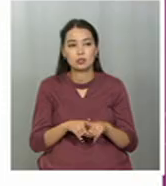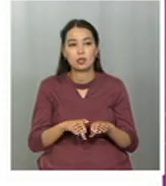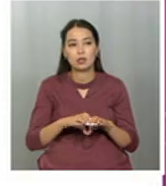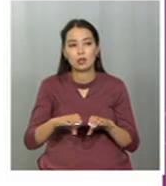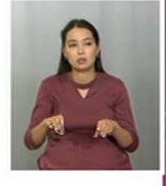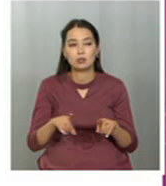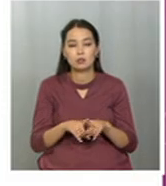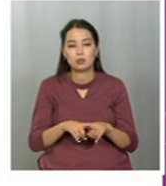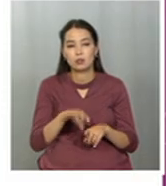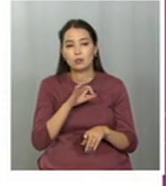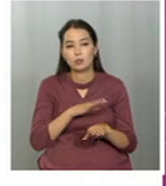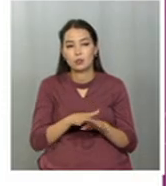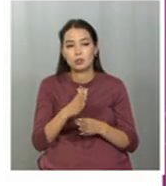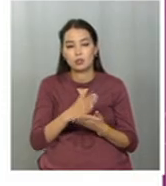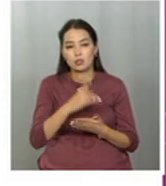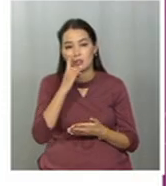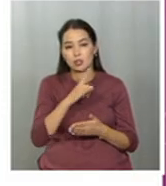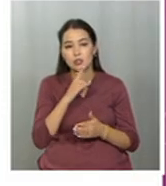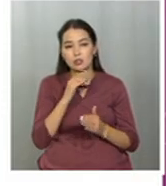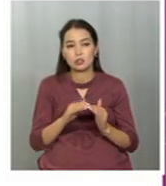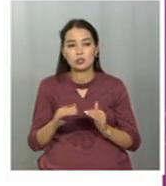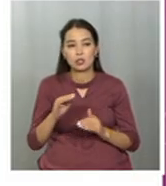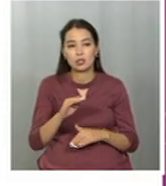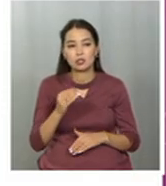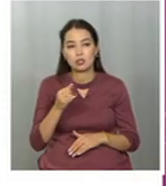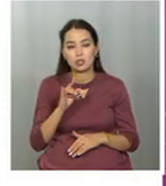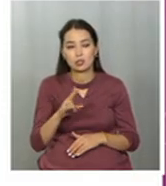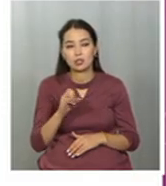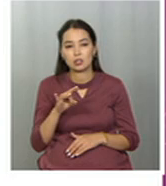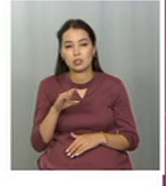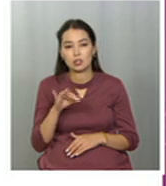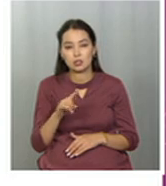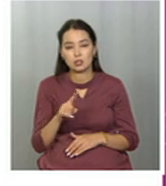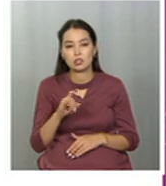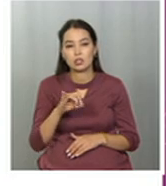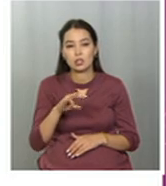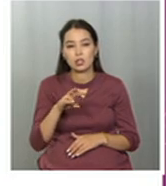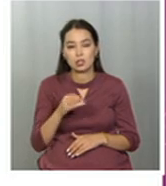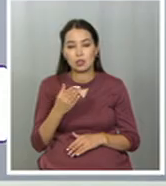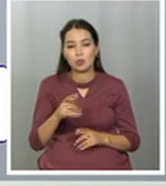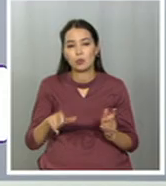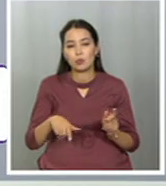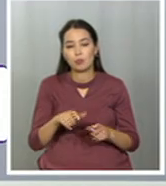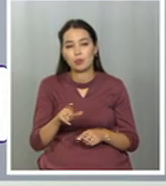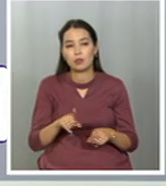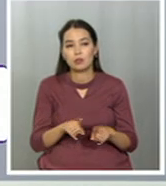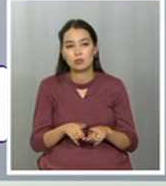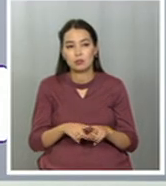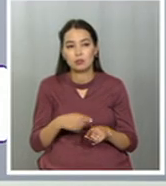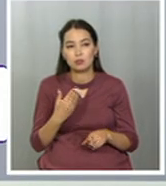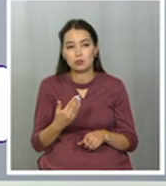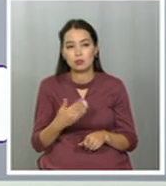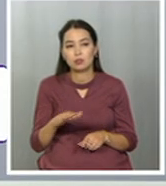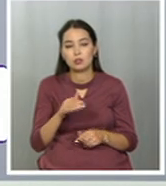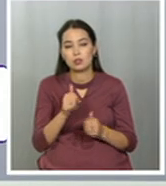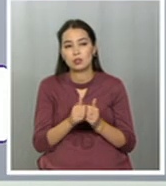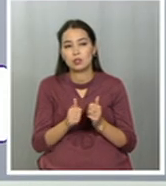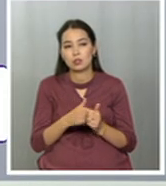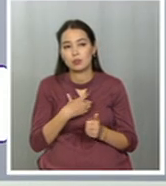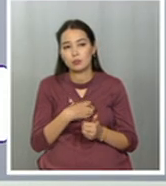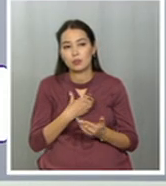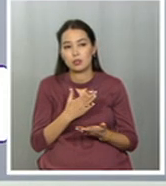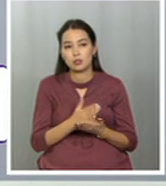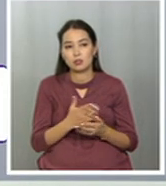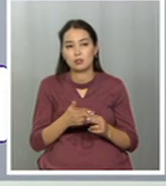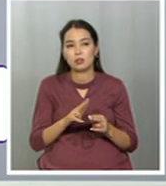Мысалы, Қазақстанда Жайық өзені, Ертіс өзені және Іле өзендерінде бізде кеме қатынастар жиі болады. Бұл өз кезегінде